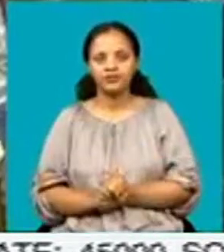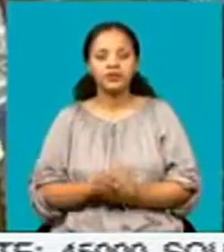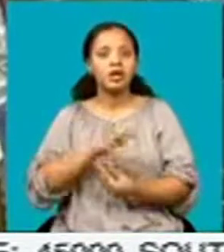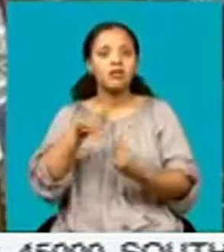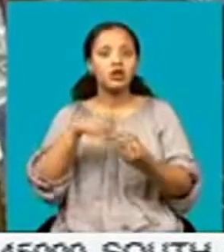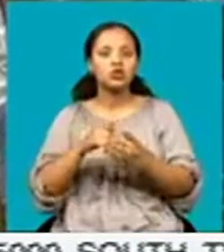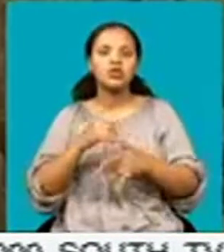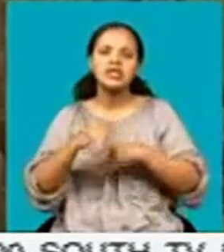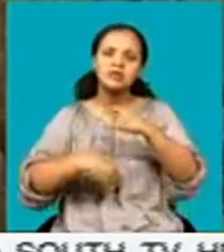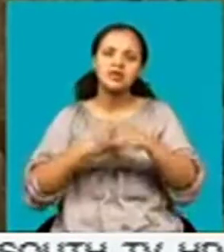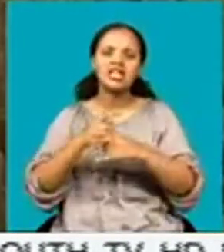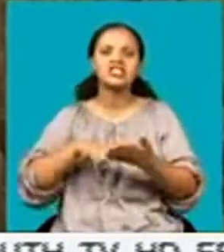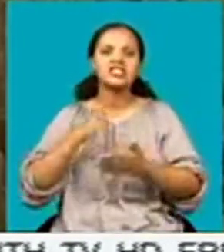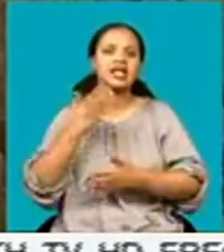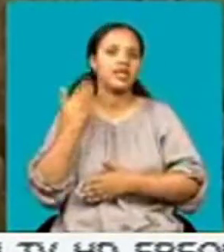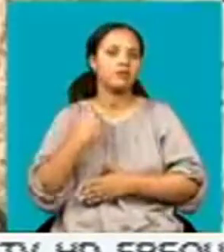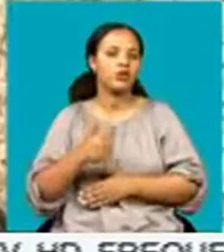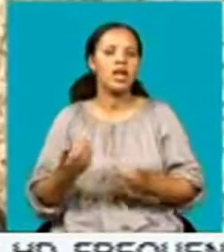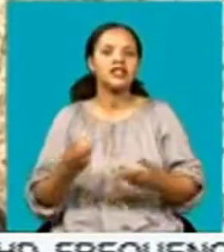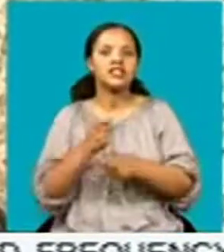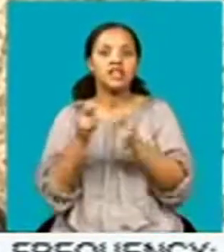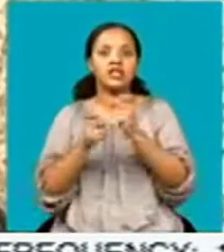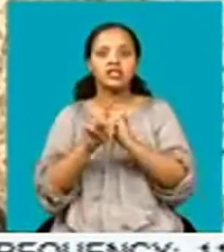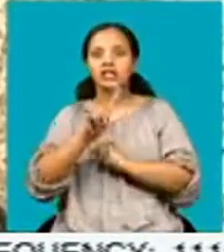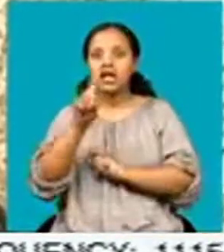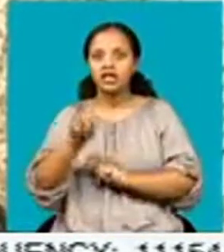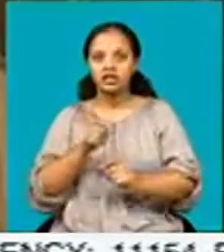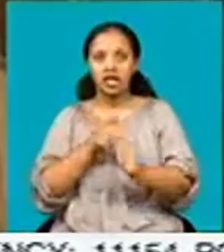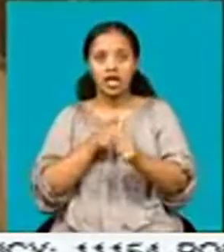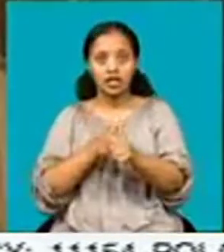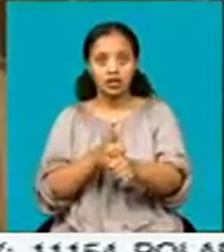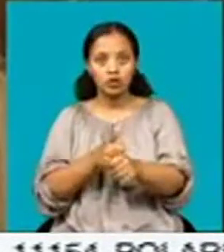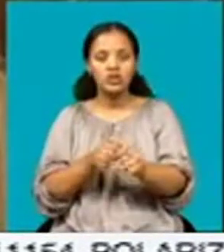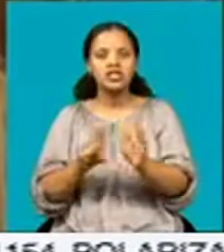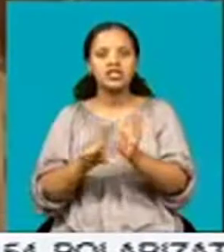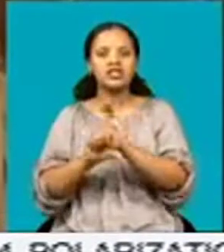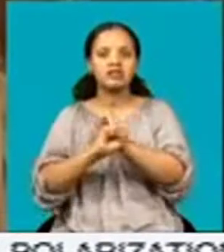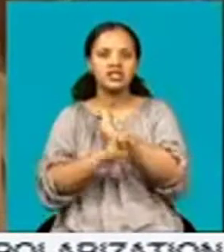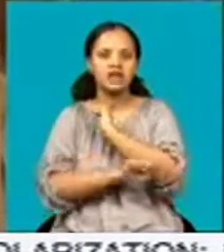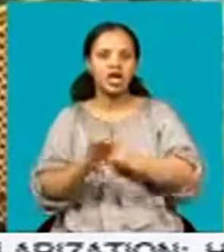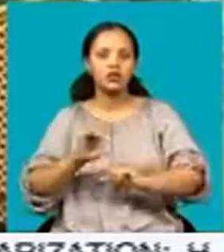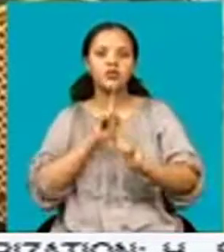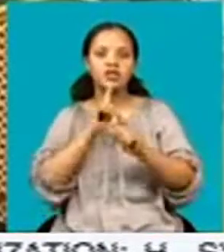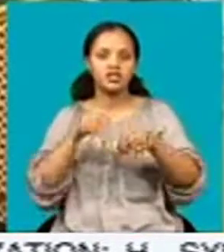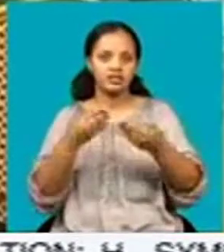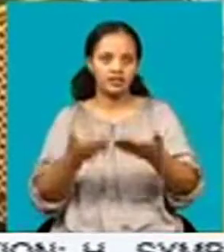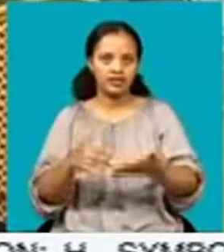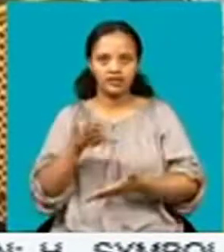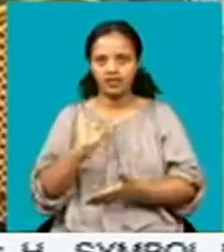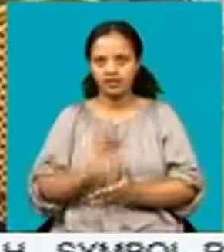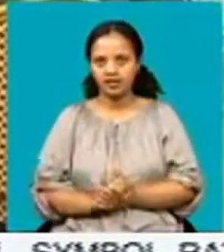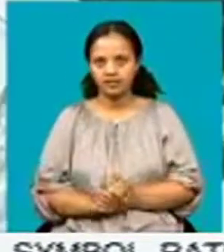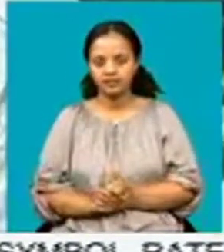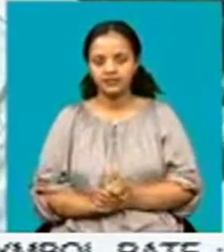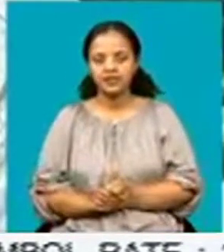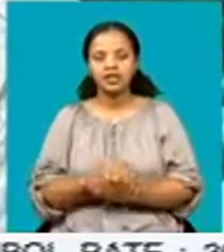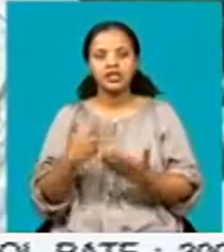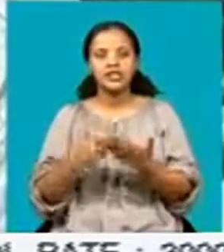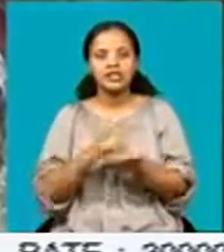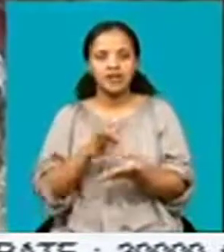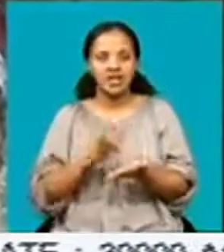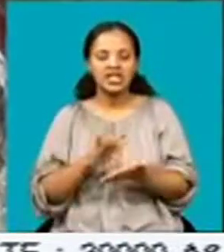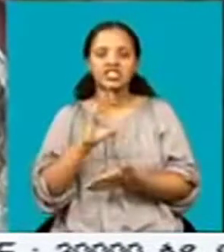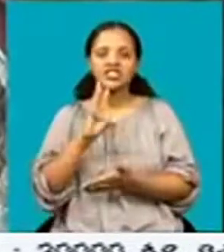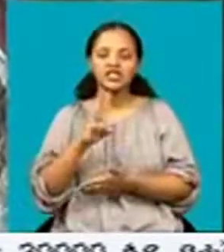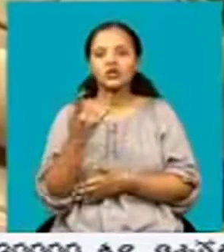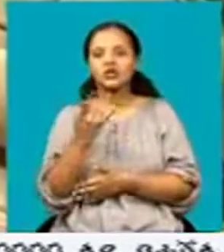በክልሉ ለዘመናት ሲነሳ የነበረውን የአደረጃጀት ጥያቄ ተከትሎ ሕግን መሠረት አድርጎ ምላሽ እየተሰጠ ይገኛል። ከእነዚህም መካከል